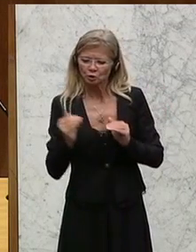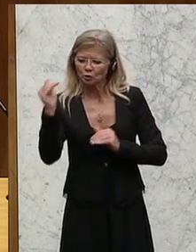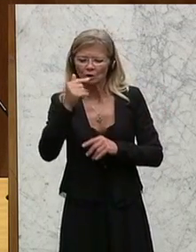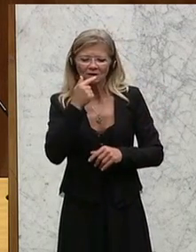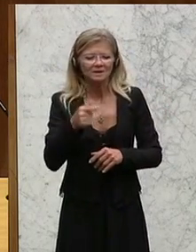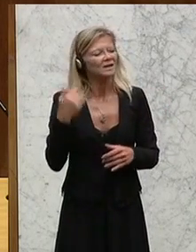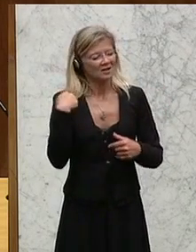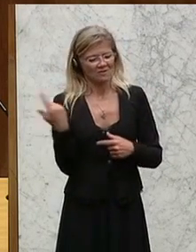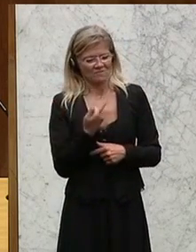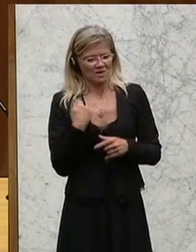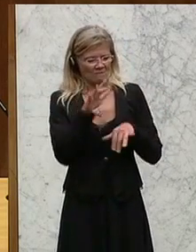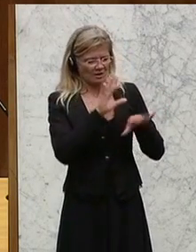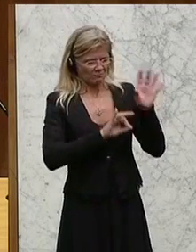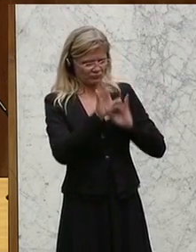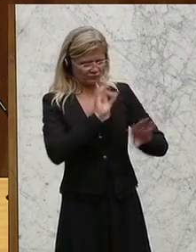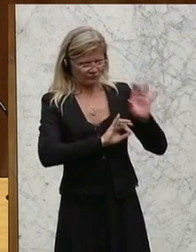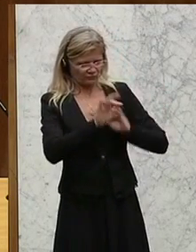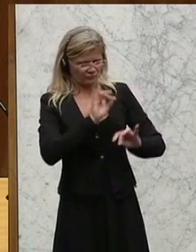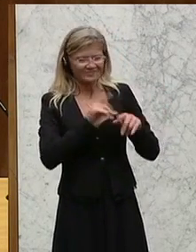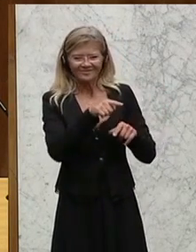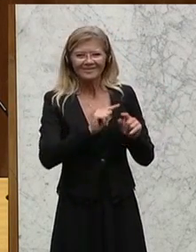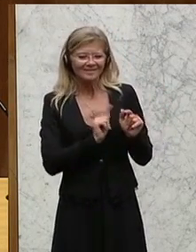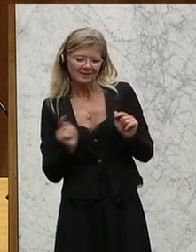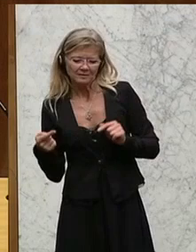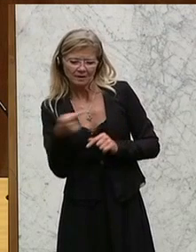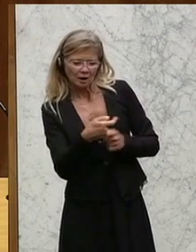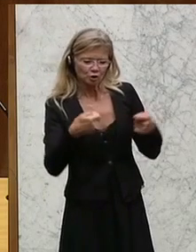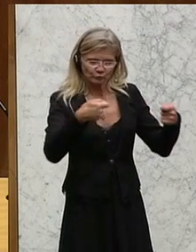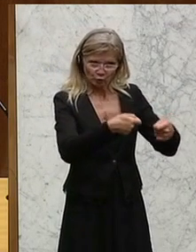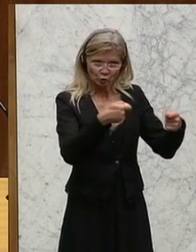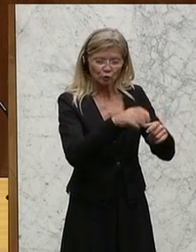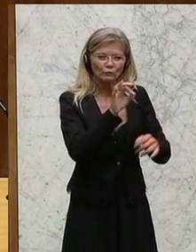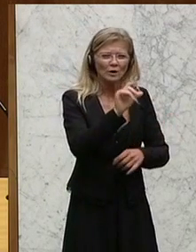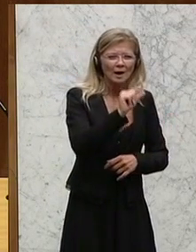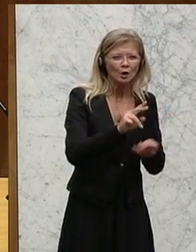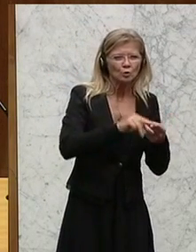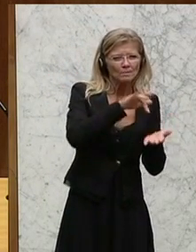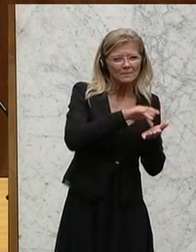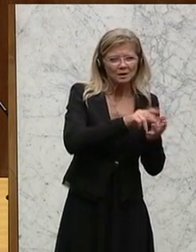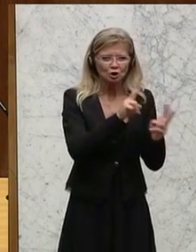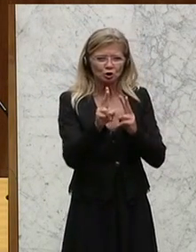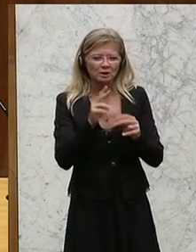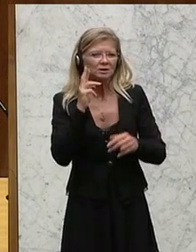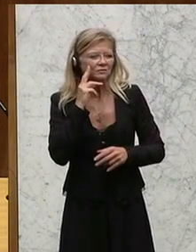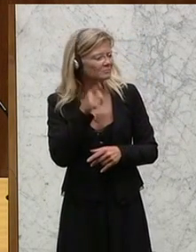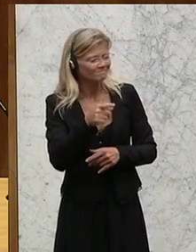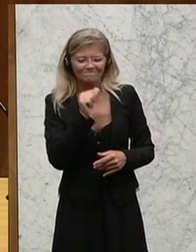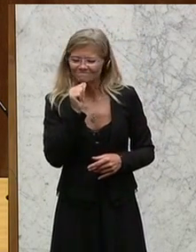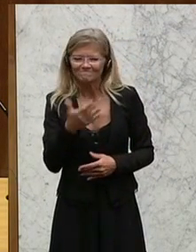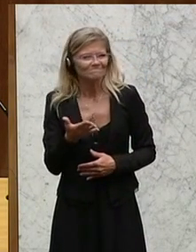die Evaluierung, dass diese indirekte Förderung gerade bei kleinen und mittelständischen Unternehmen eben nicht die Effekte hat, nicht